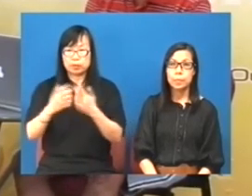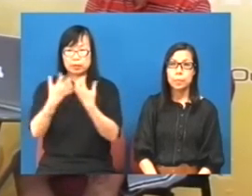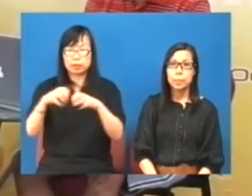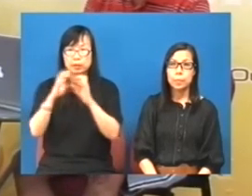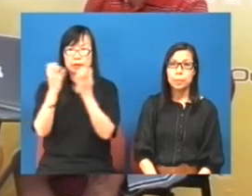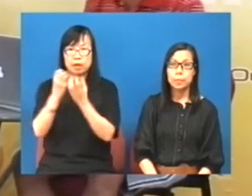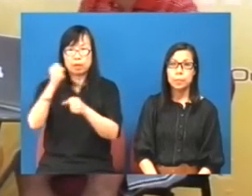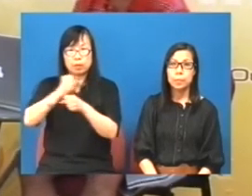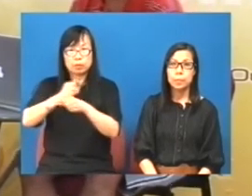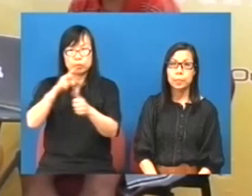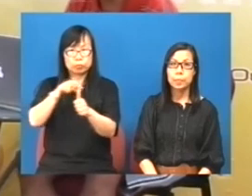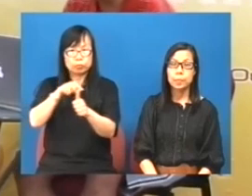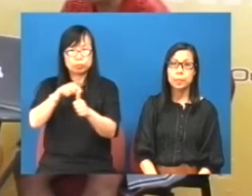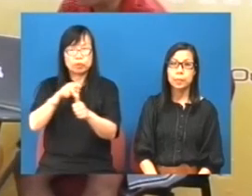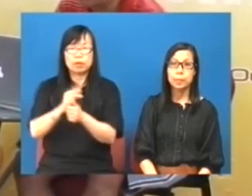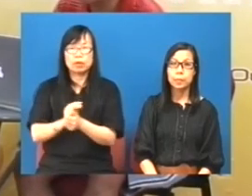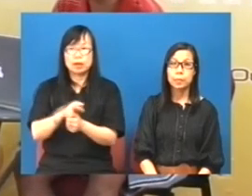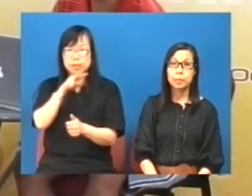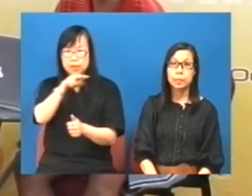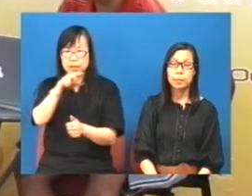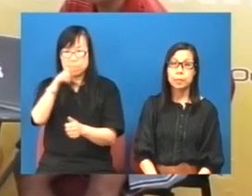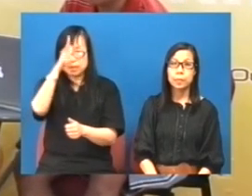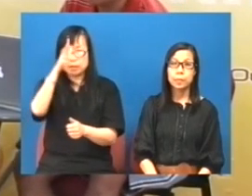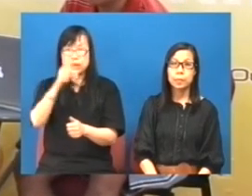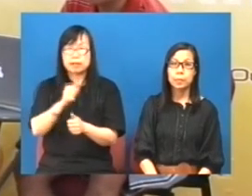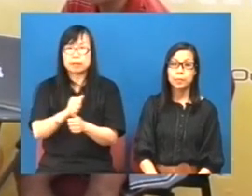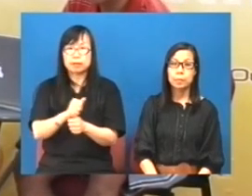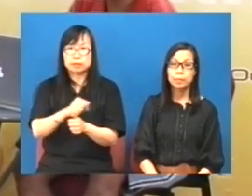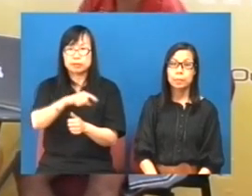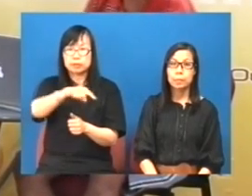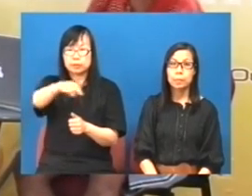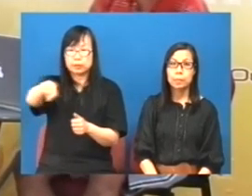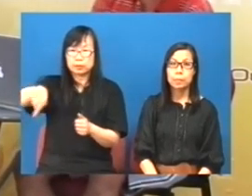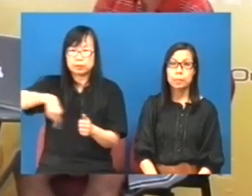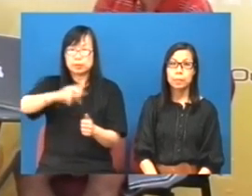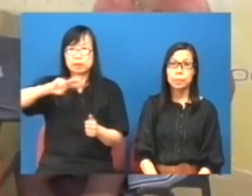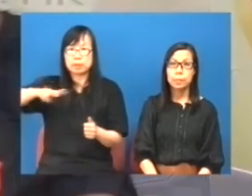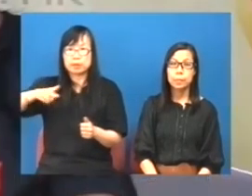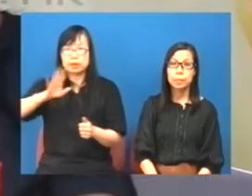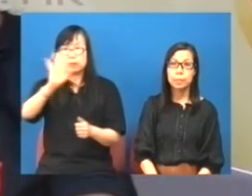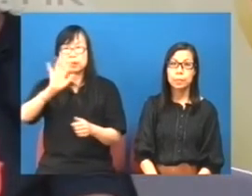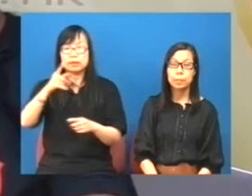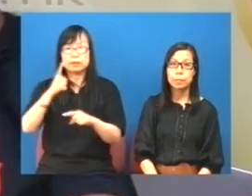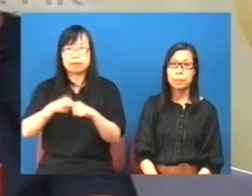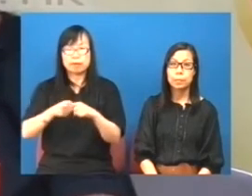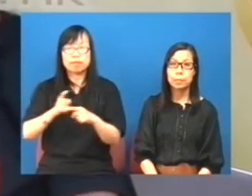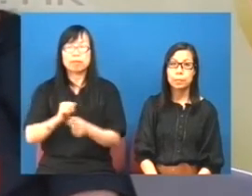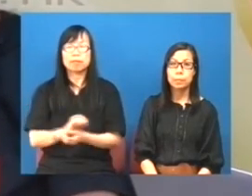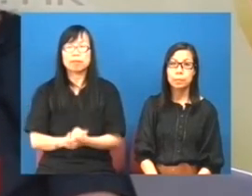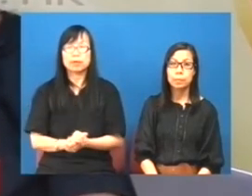制定政策和監察市政事務處去做這件事即是變成不是事實因為是殺一局